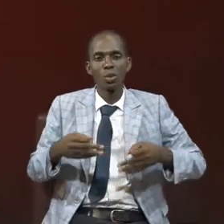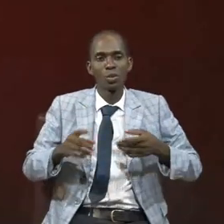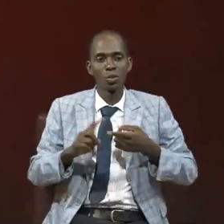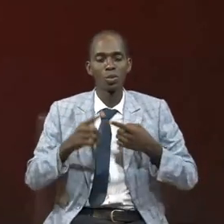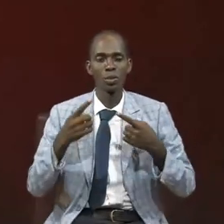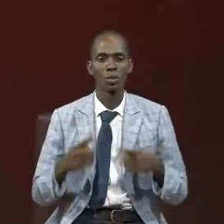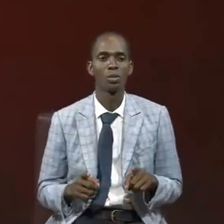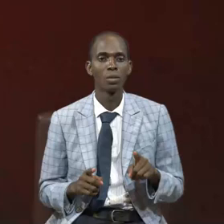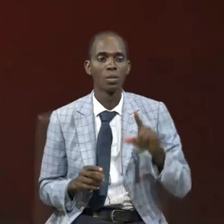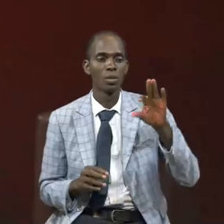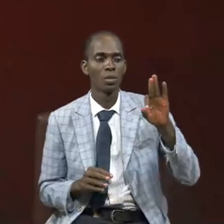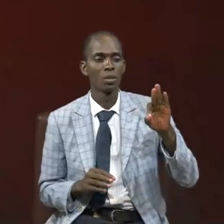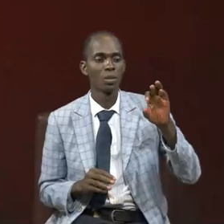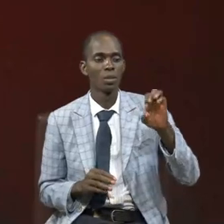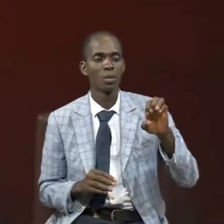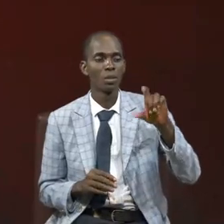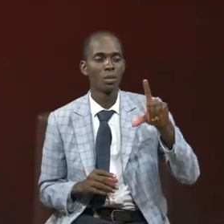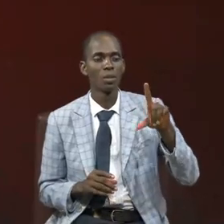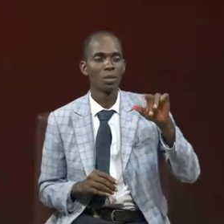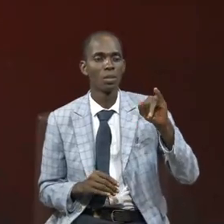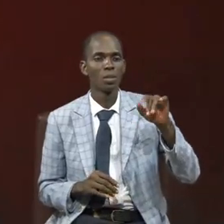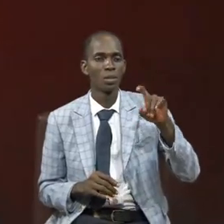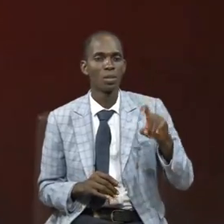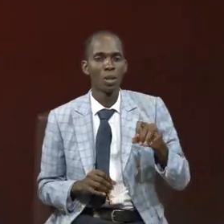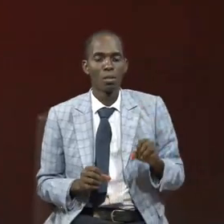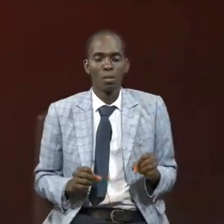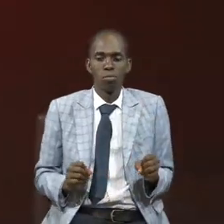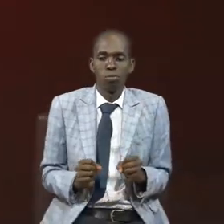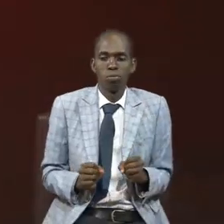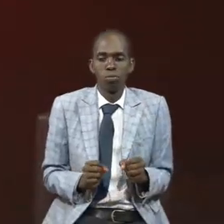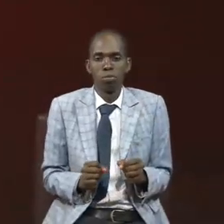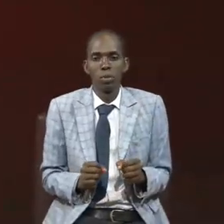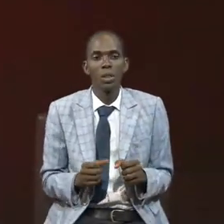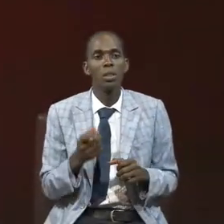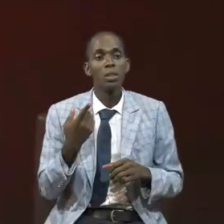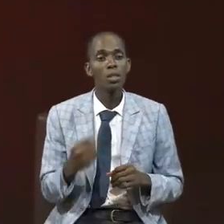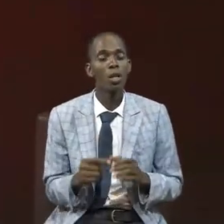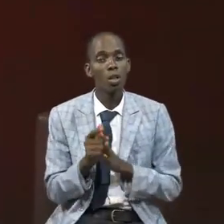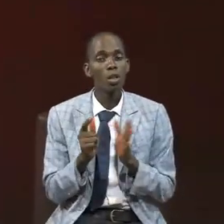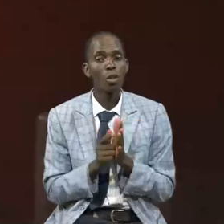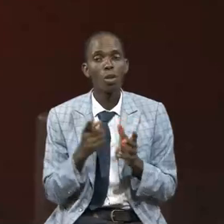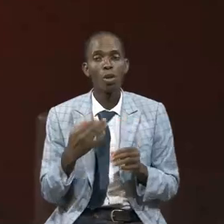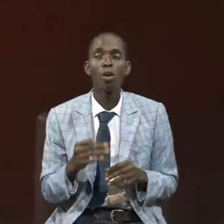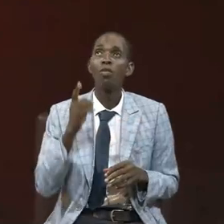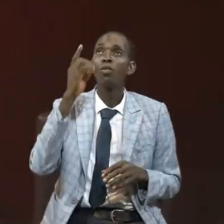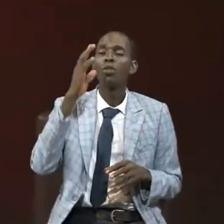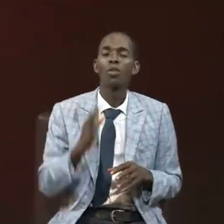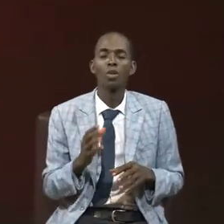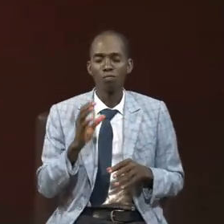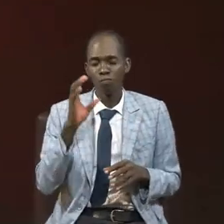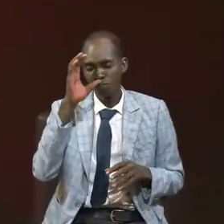sur le jugement à venir, Félix, effrayé, la loi de Dieu l'a sondé,